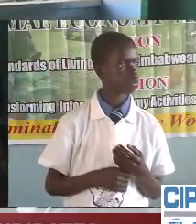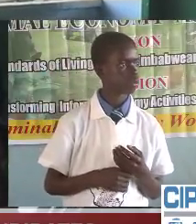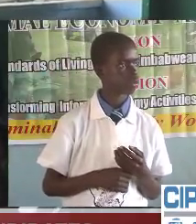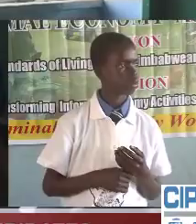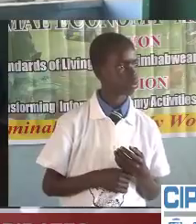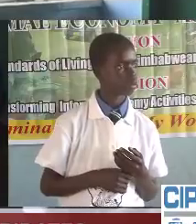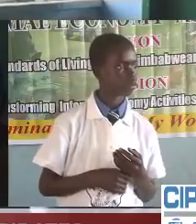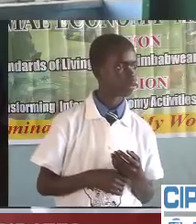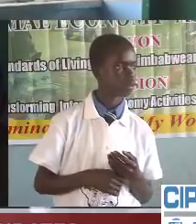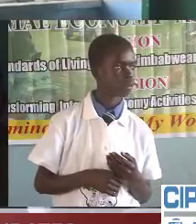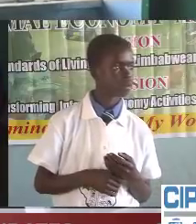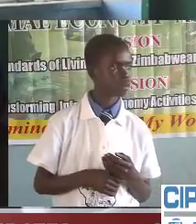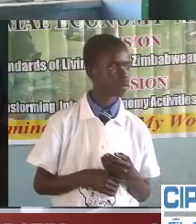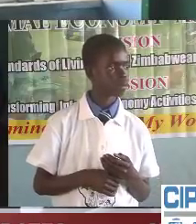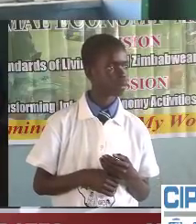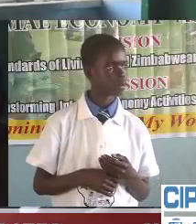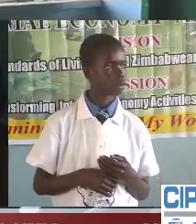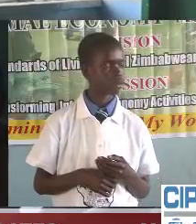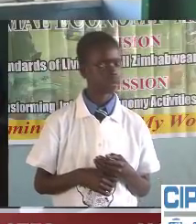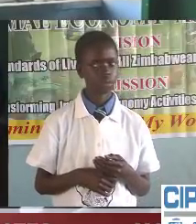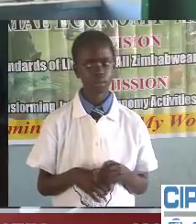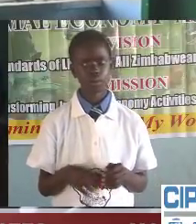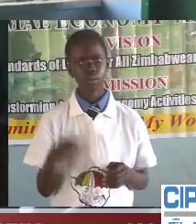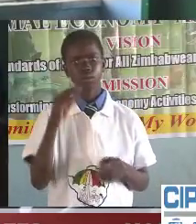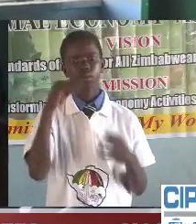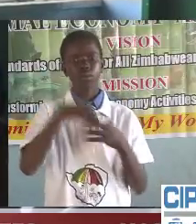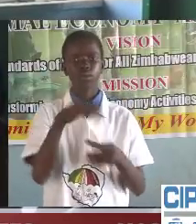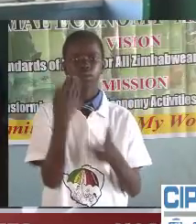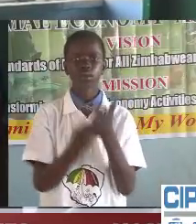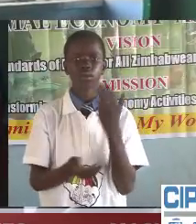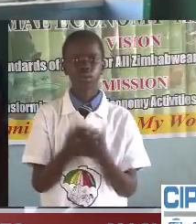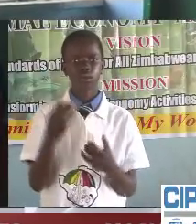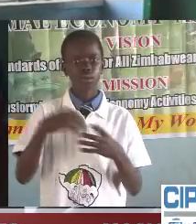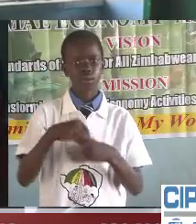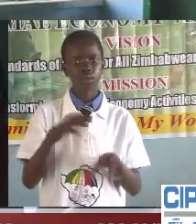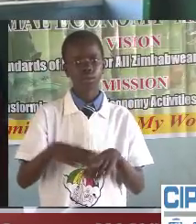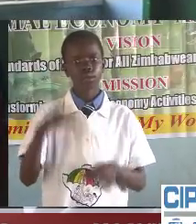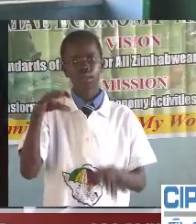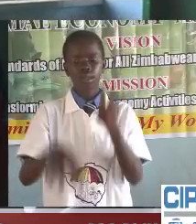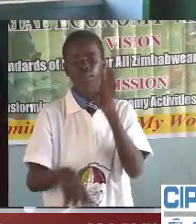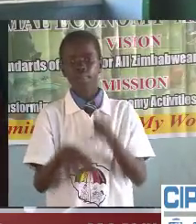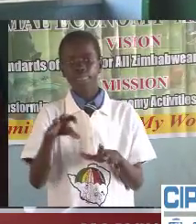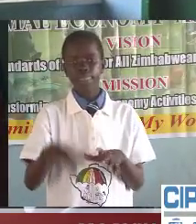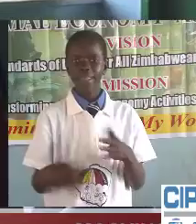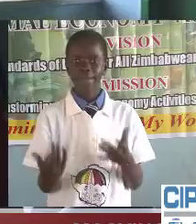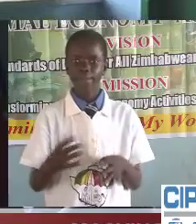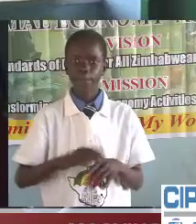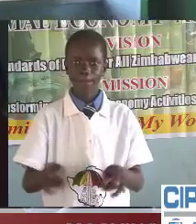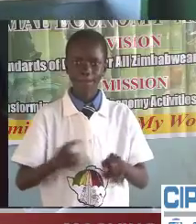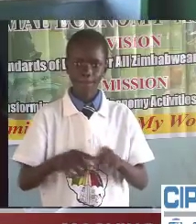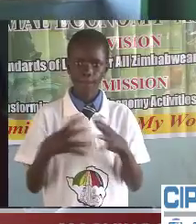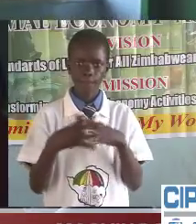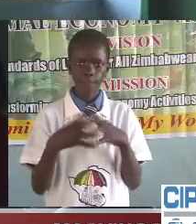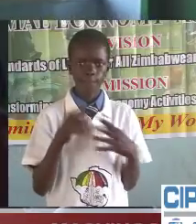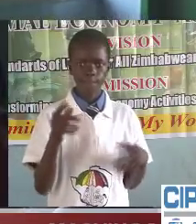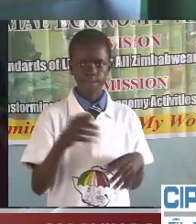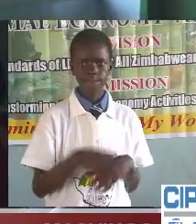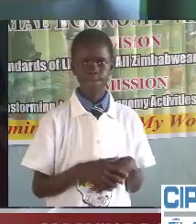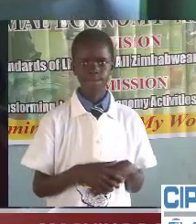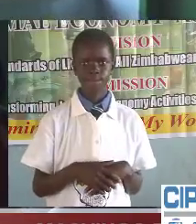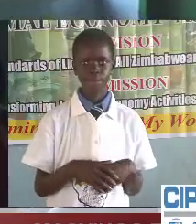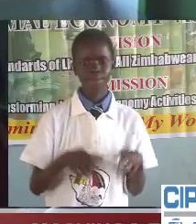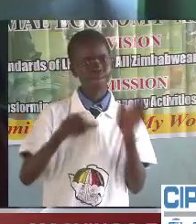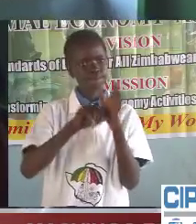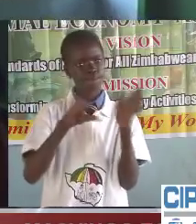okay. Tiri kuita dambudziko rekuti vari kuimplementa mamwe mapolicies without consultation of the